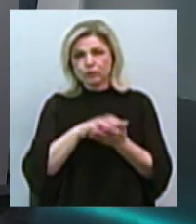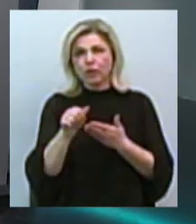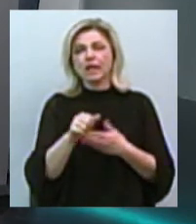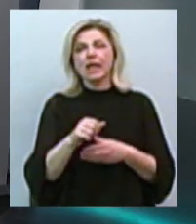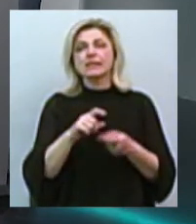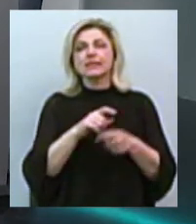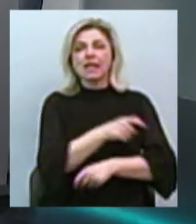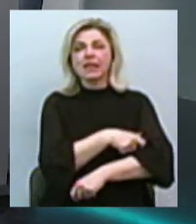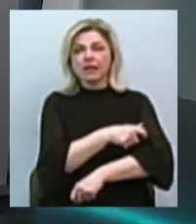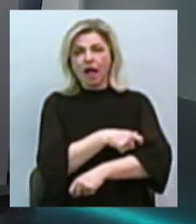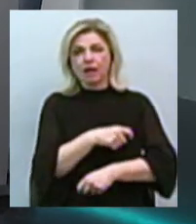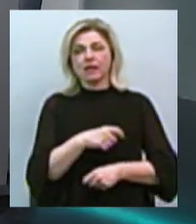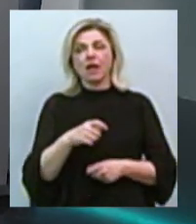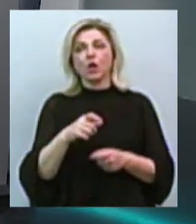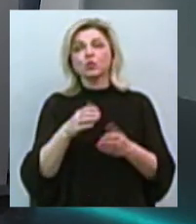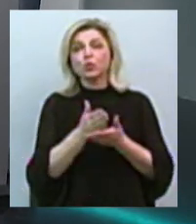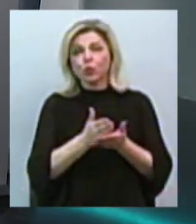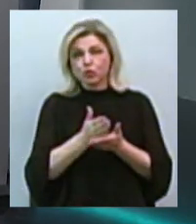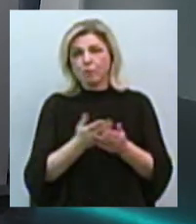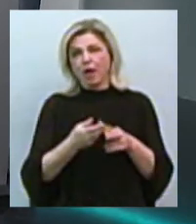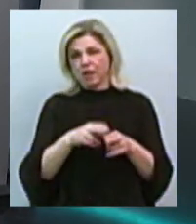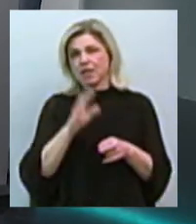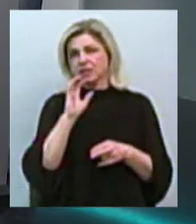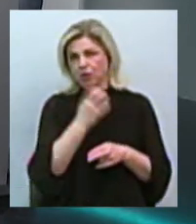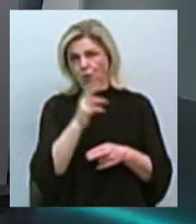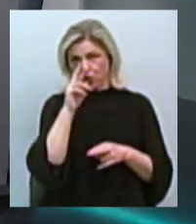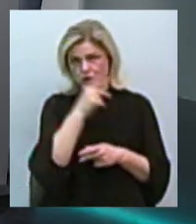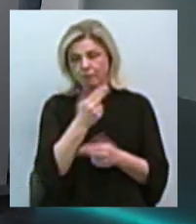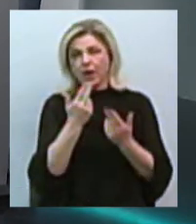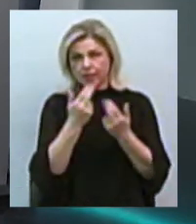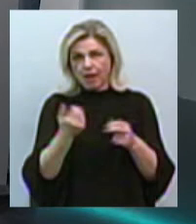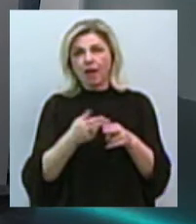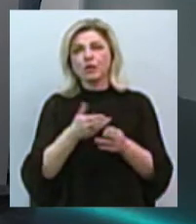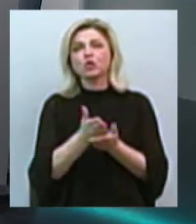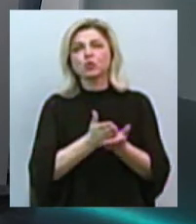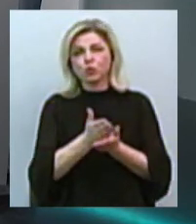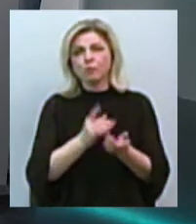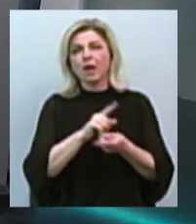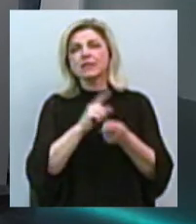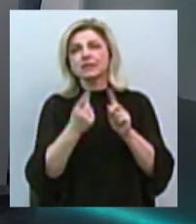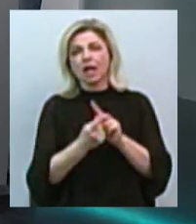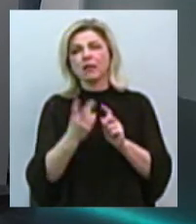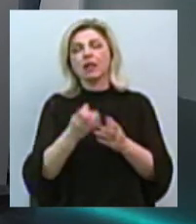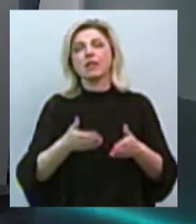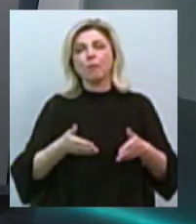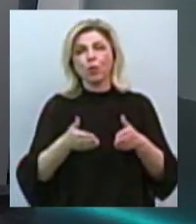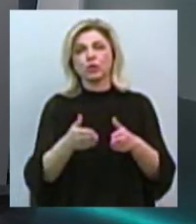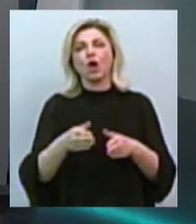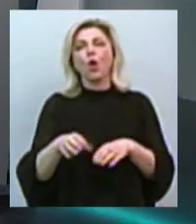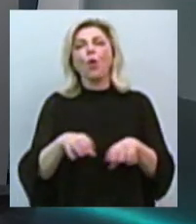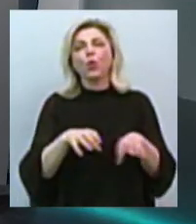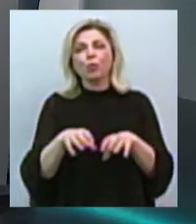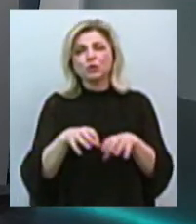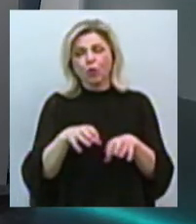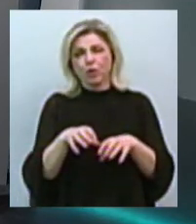службы в нашей стране – это тоже очень серьезная ошибка. Да, эта служба стала зачастую на путь коррупционных